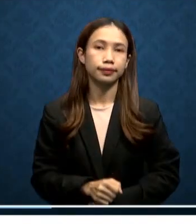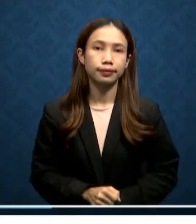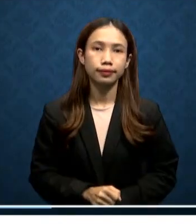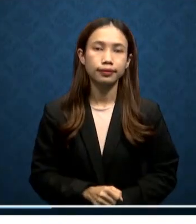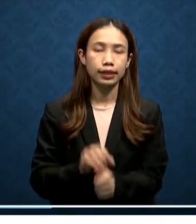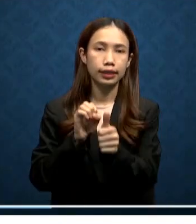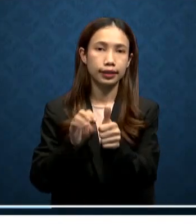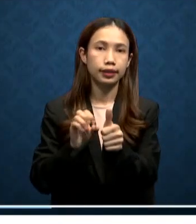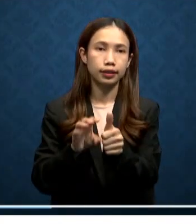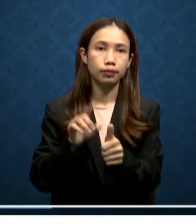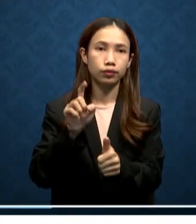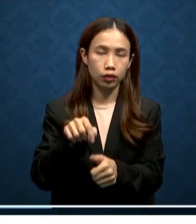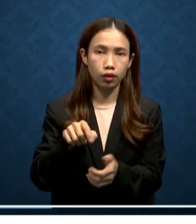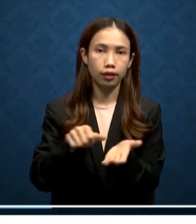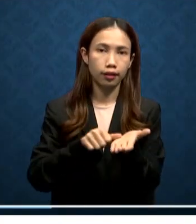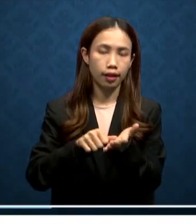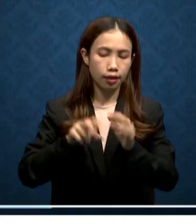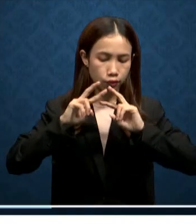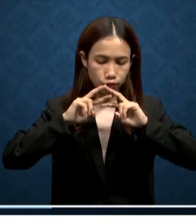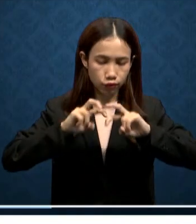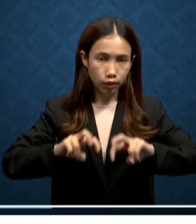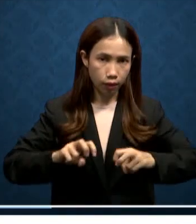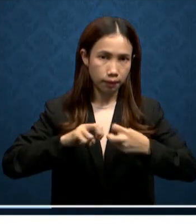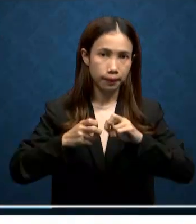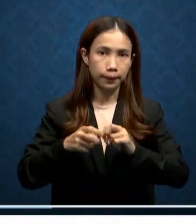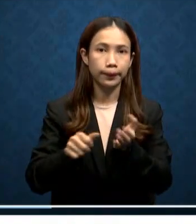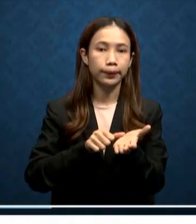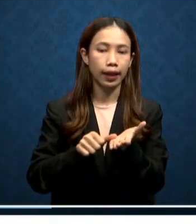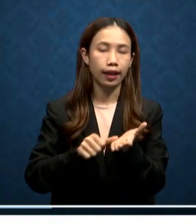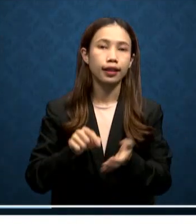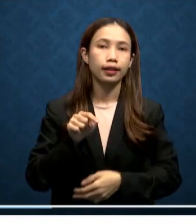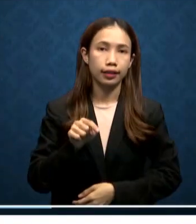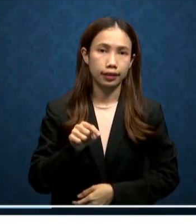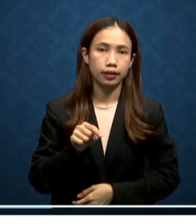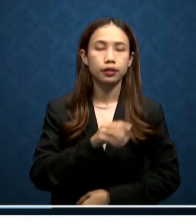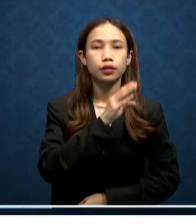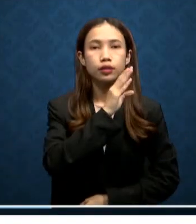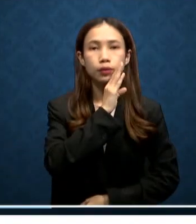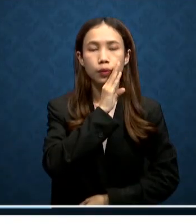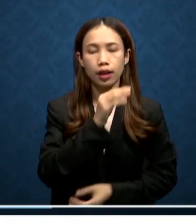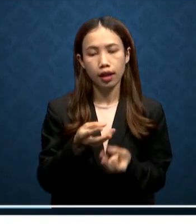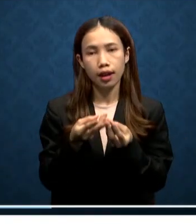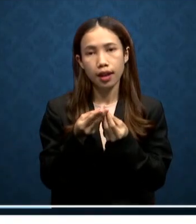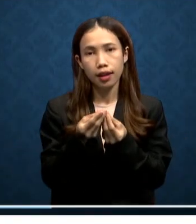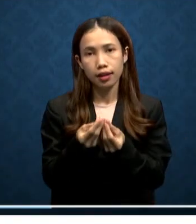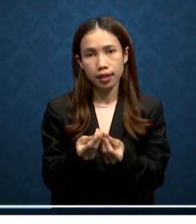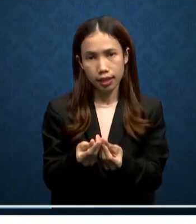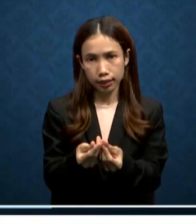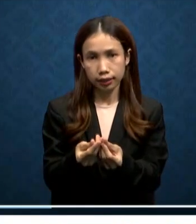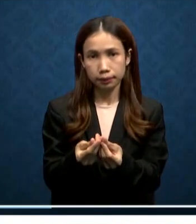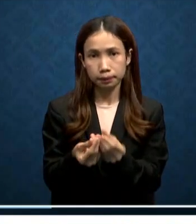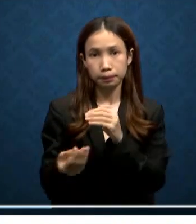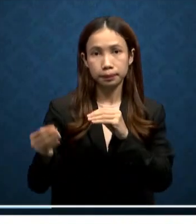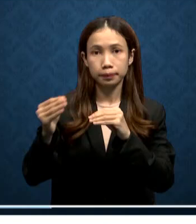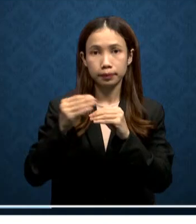เอ่อที่ท่านจะต้องนำไปวิเคราะห์เพื่อแก้ปัญหานะครับถ้าลงในรายละเอียดให้ละเอียดขึ้น